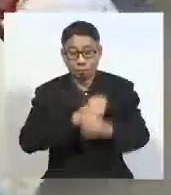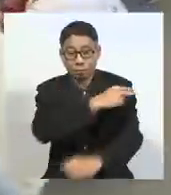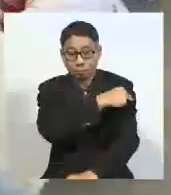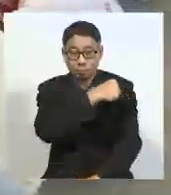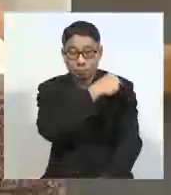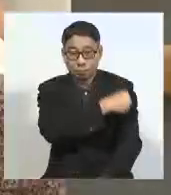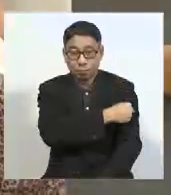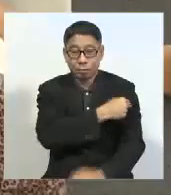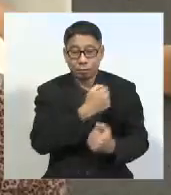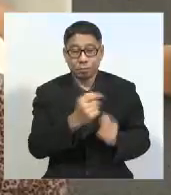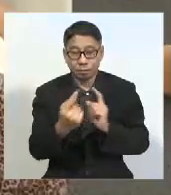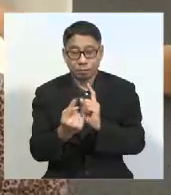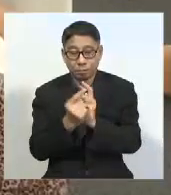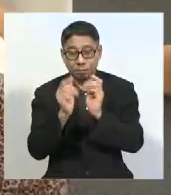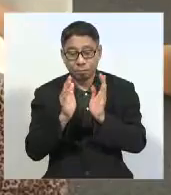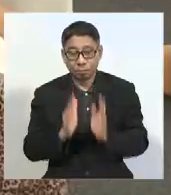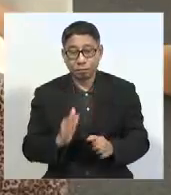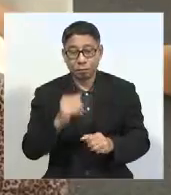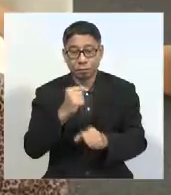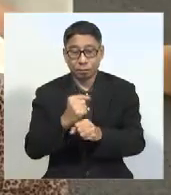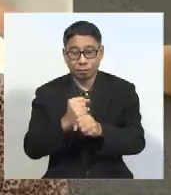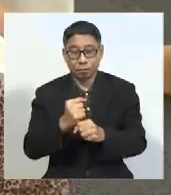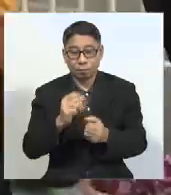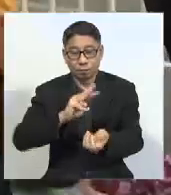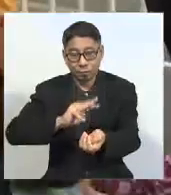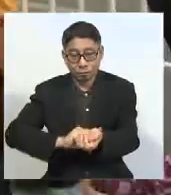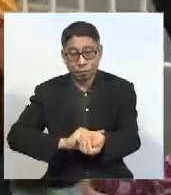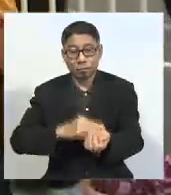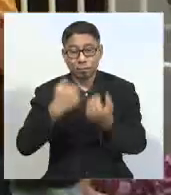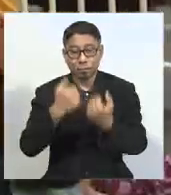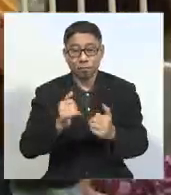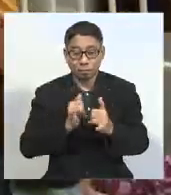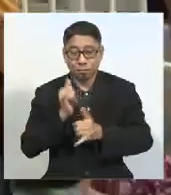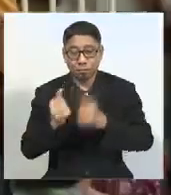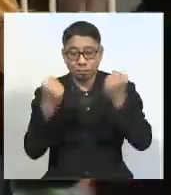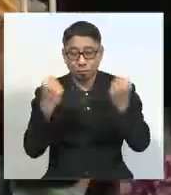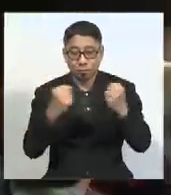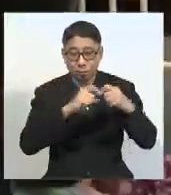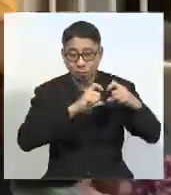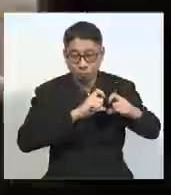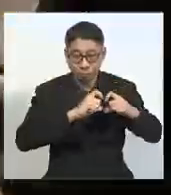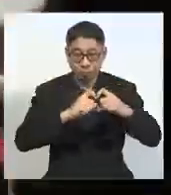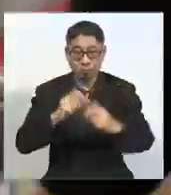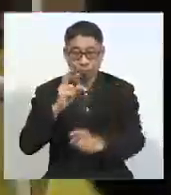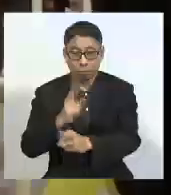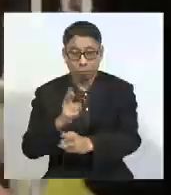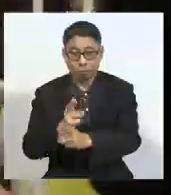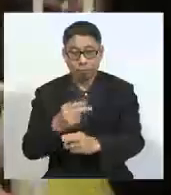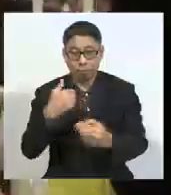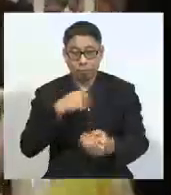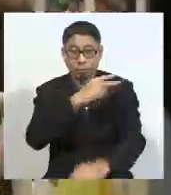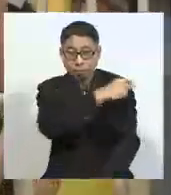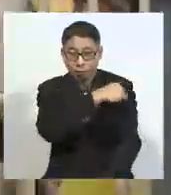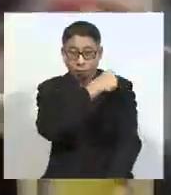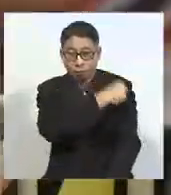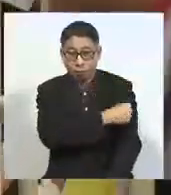เซนต์หลุยส์พบปะกับบุคลากรทางการแพทย์และได้ทรงเยี่ยมให้กำลังใจผู้ป่วยที่เข้ารับการรักษาตัวที่โร